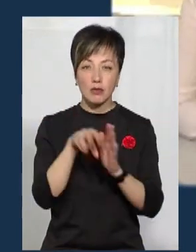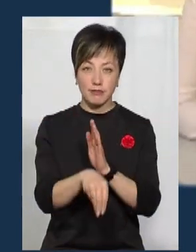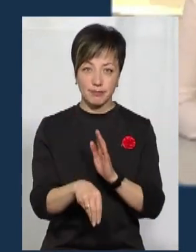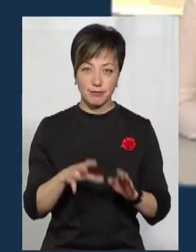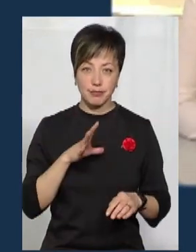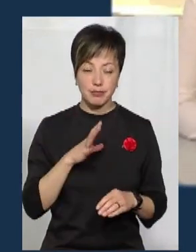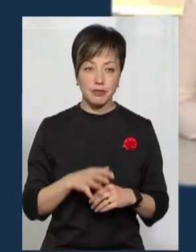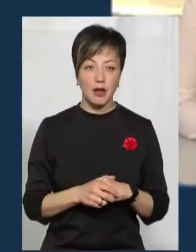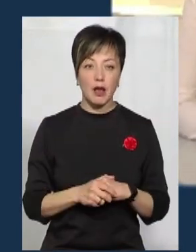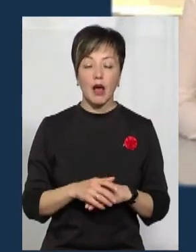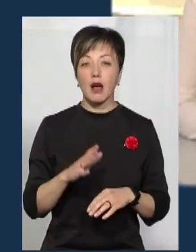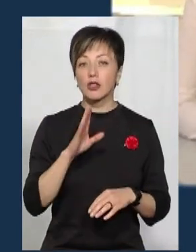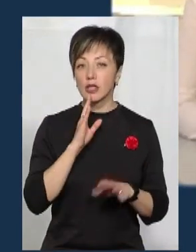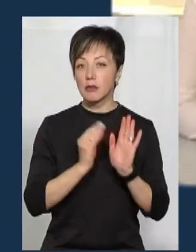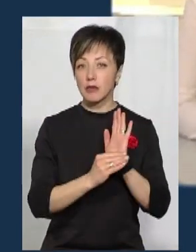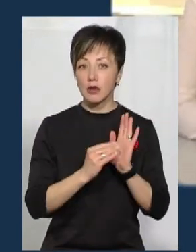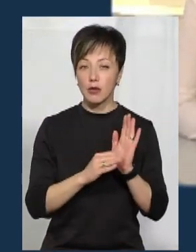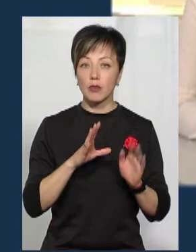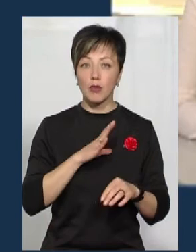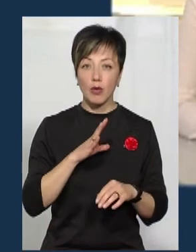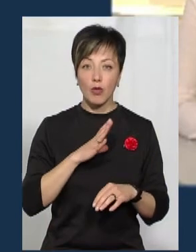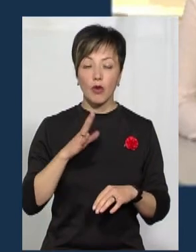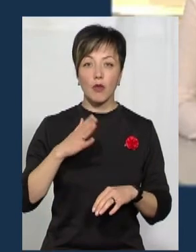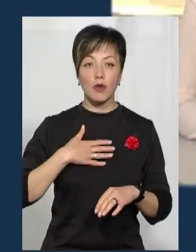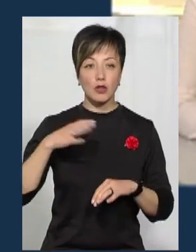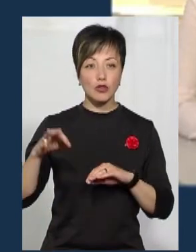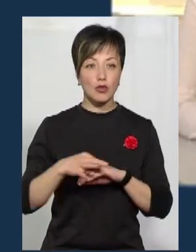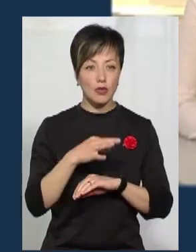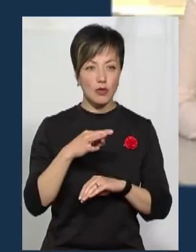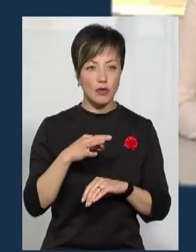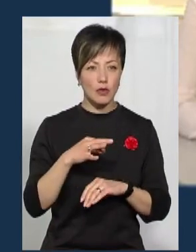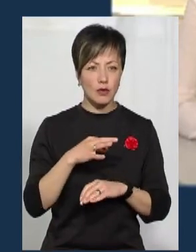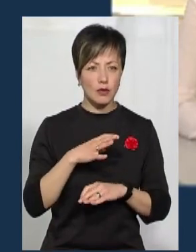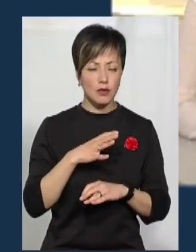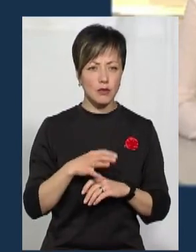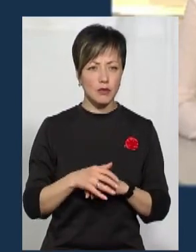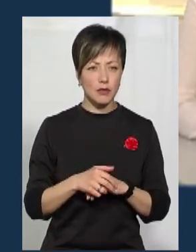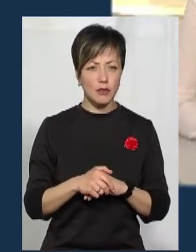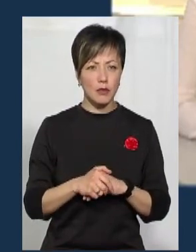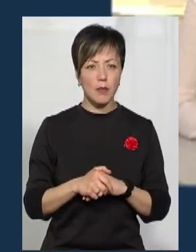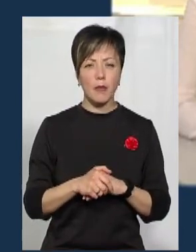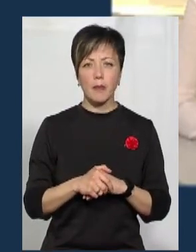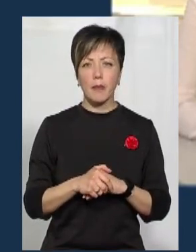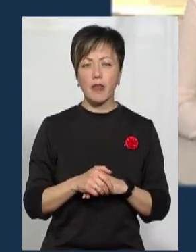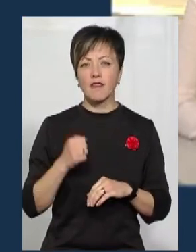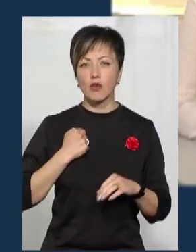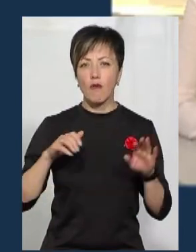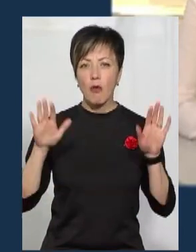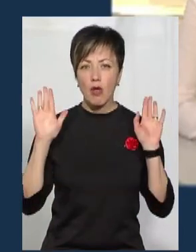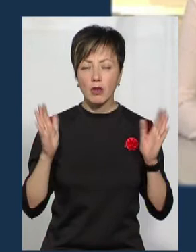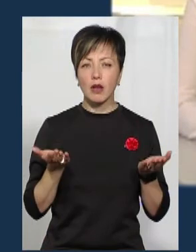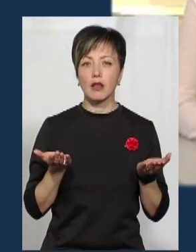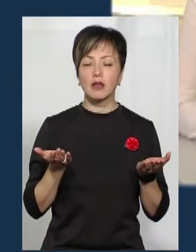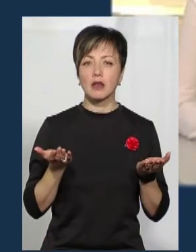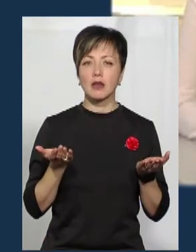курйозній ситуації, коли жінка вказувала, мій чоловік перебуває на одного військовополоненого там на певний термін для